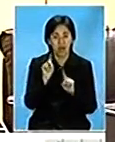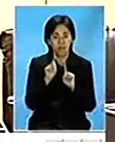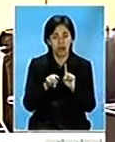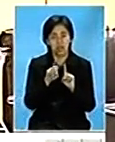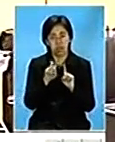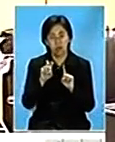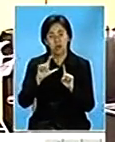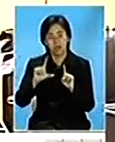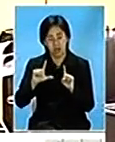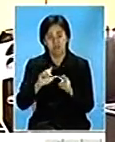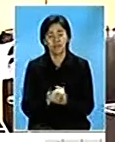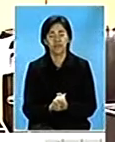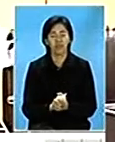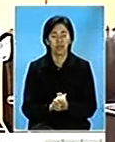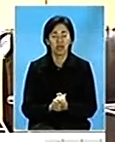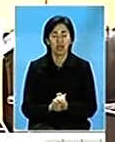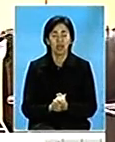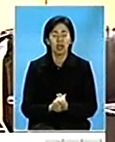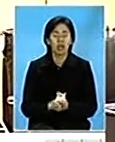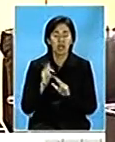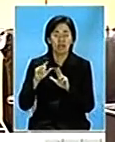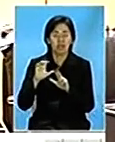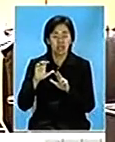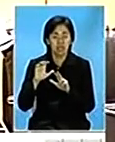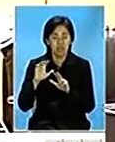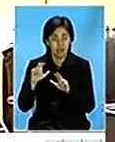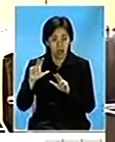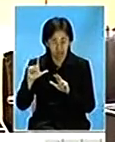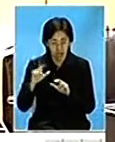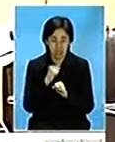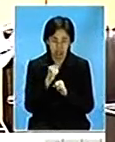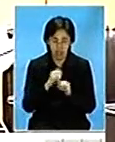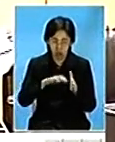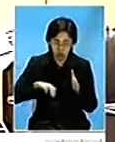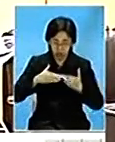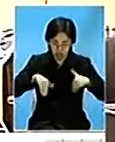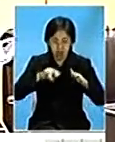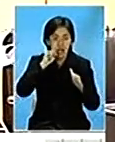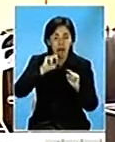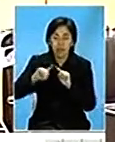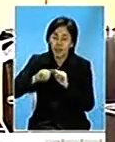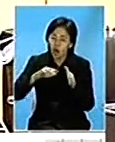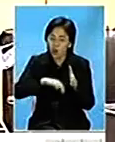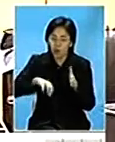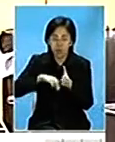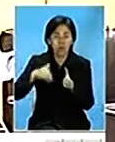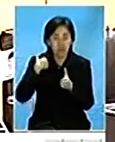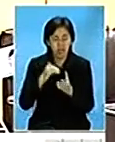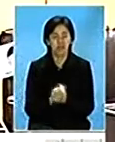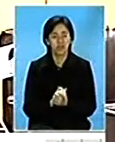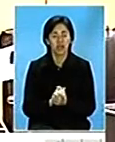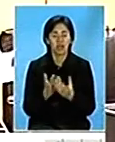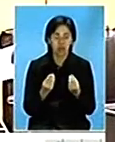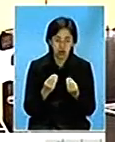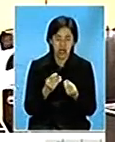1,200 ล้านแล้วก็มาอีก 3,200 ล้านเพื่อในการขุดคอกขุดลอกคูคลองขุดลอกสันดอนป